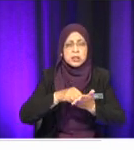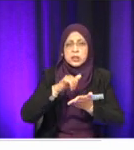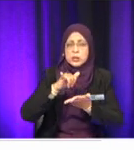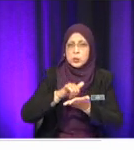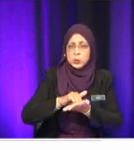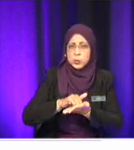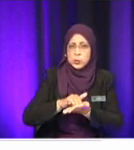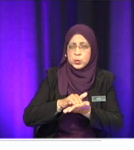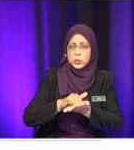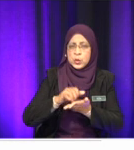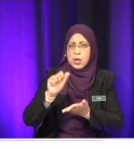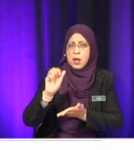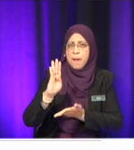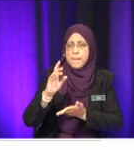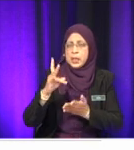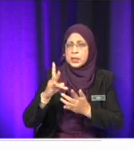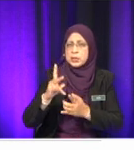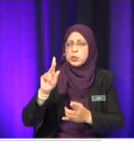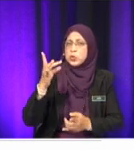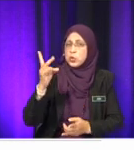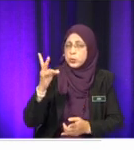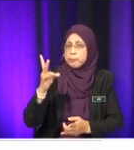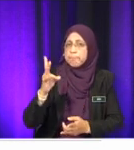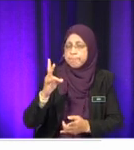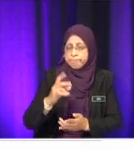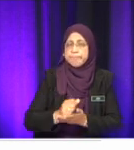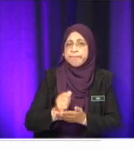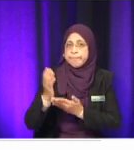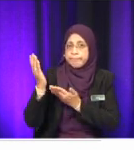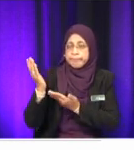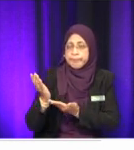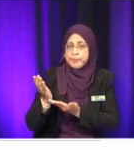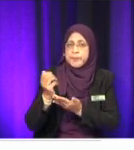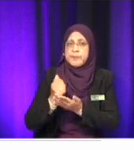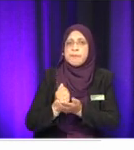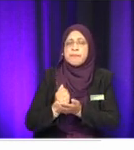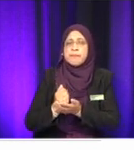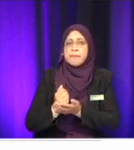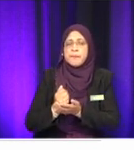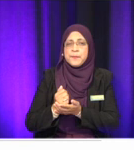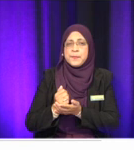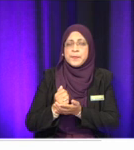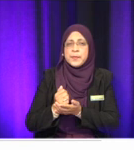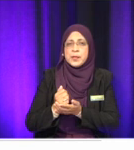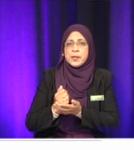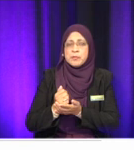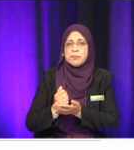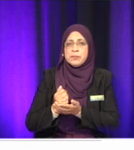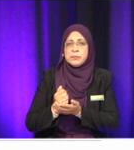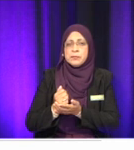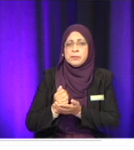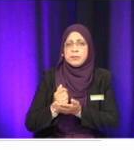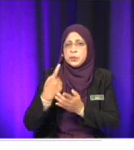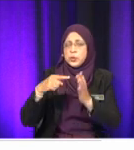abad ke-17 muncul kuliah aliran Barok Oke di Eropa ya